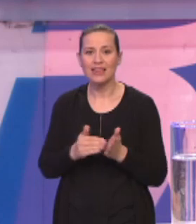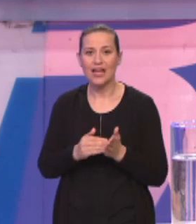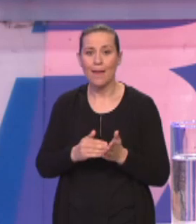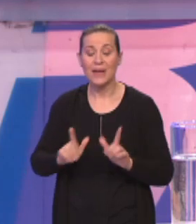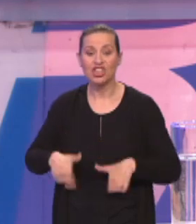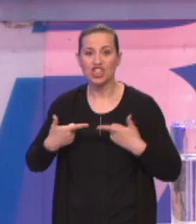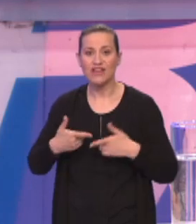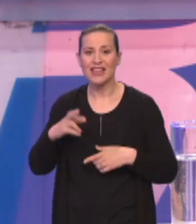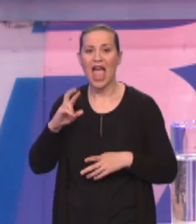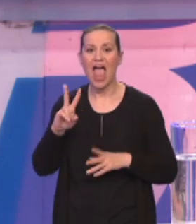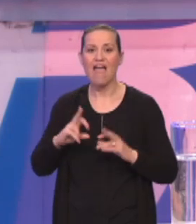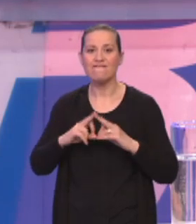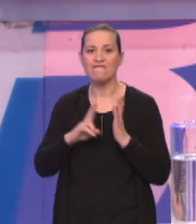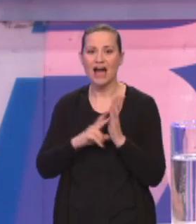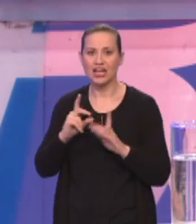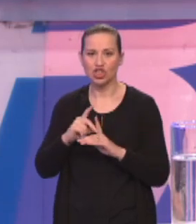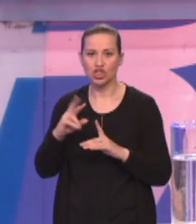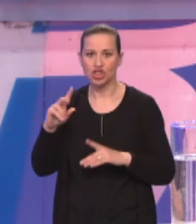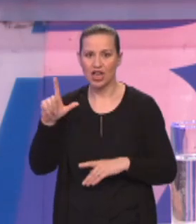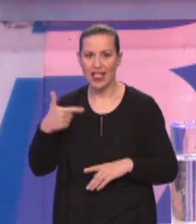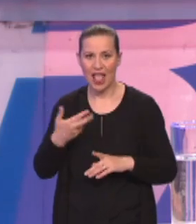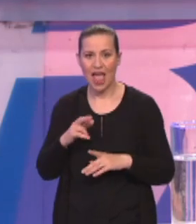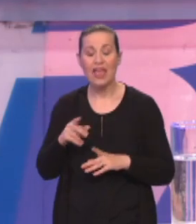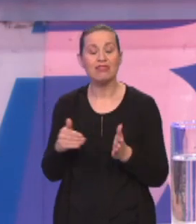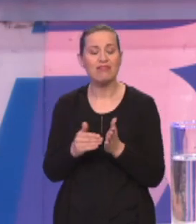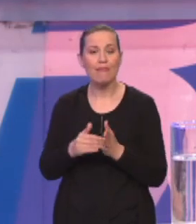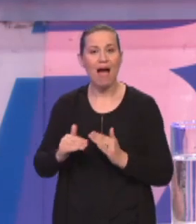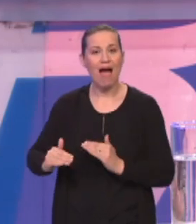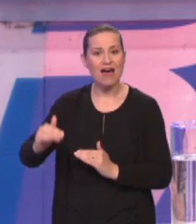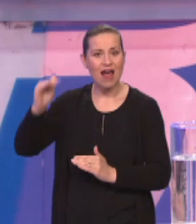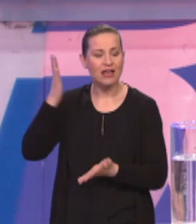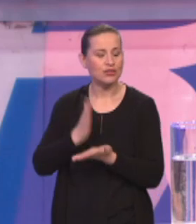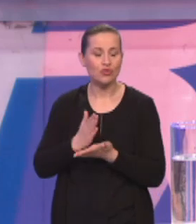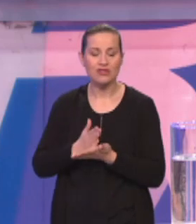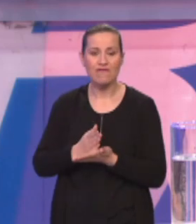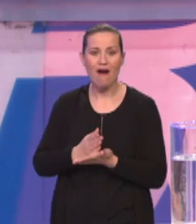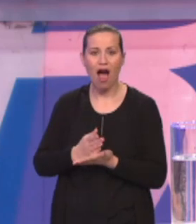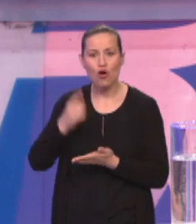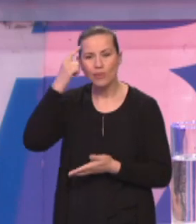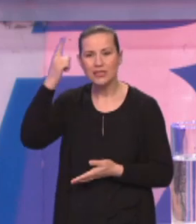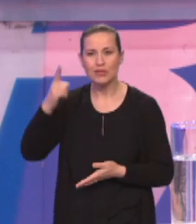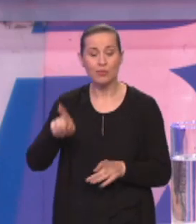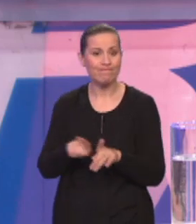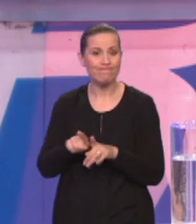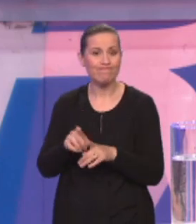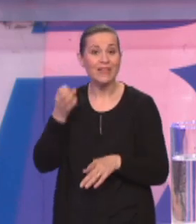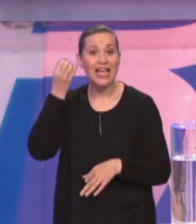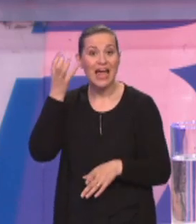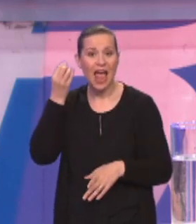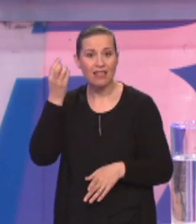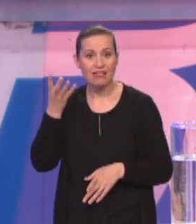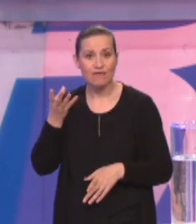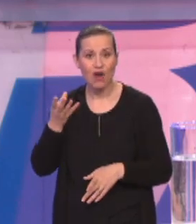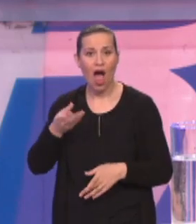valja rasti u svakom smislu, pa i u kreativnom smislu kad govorimo o